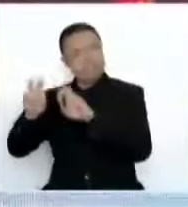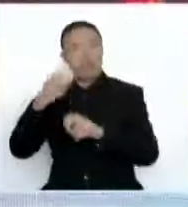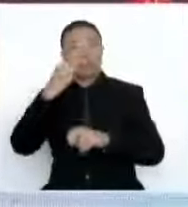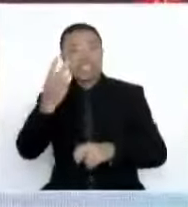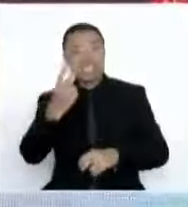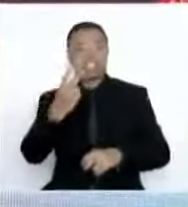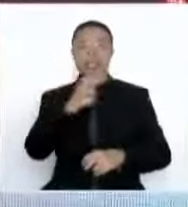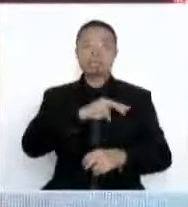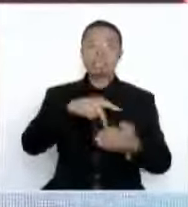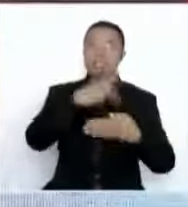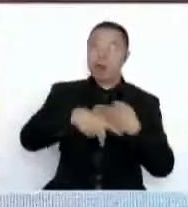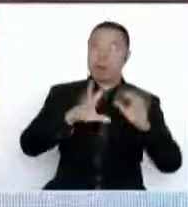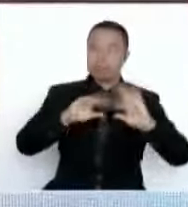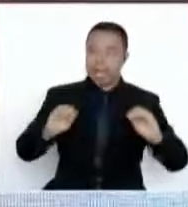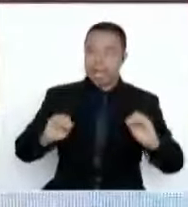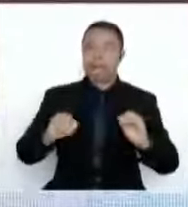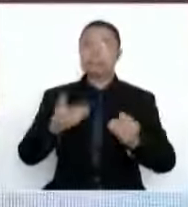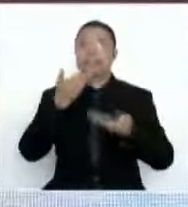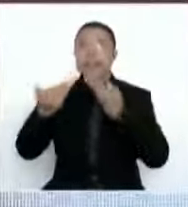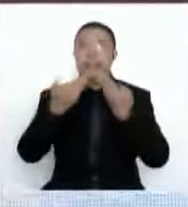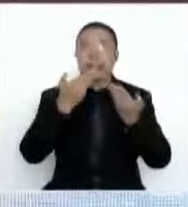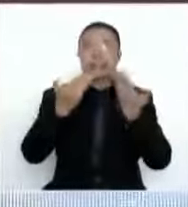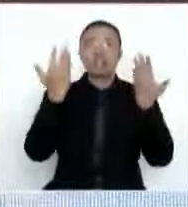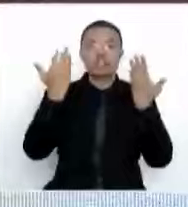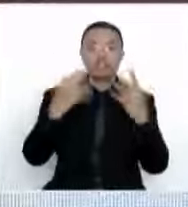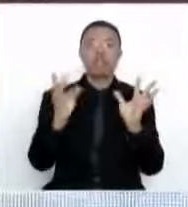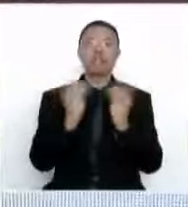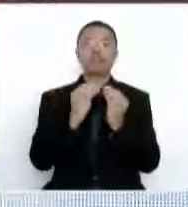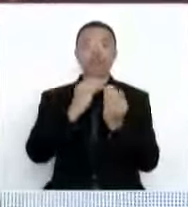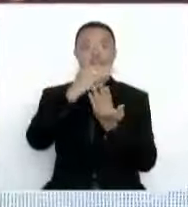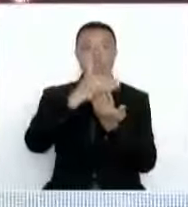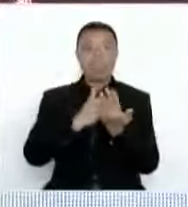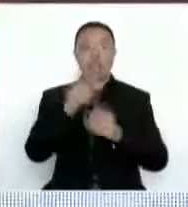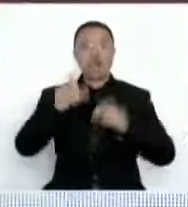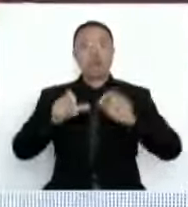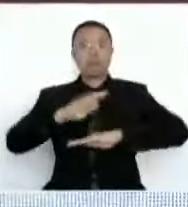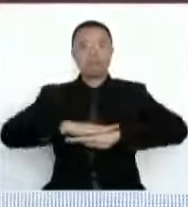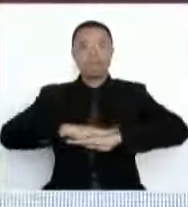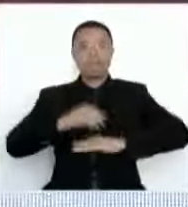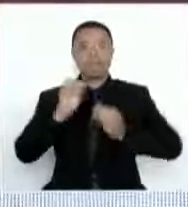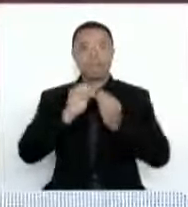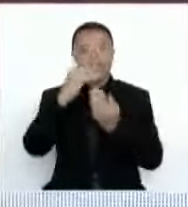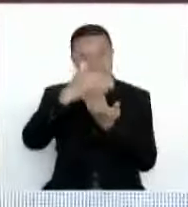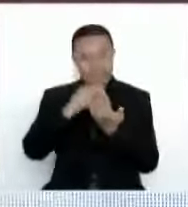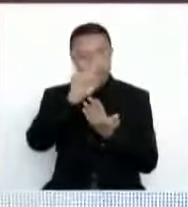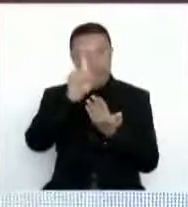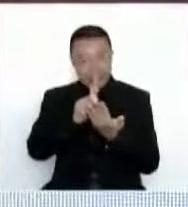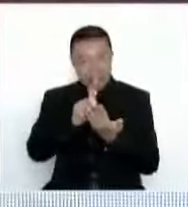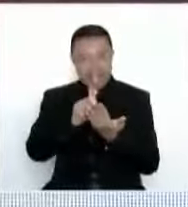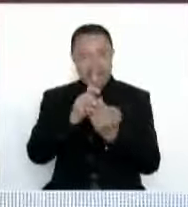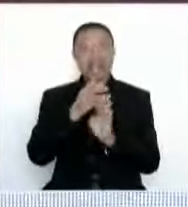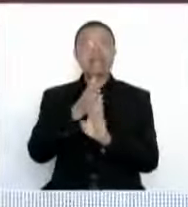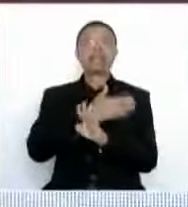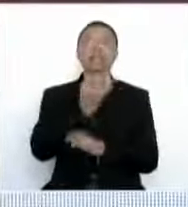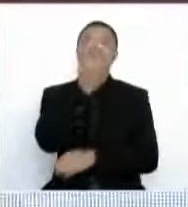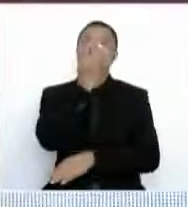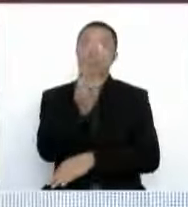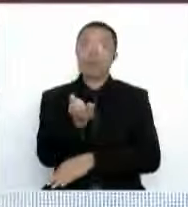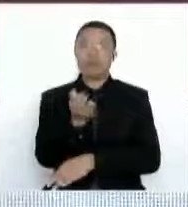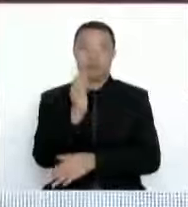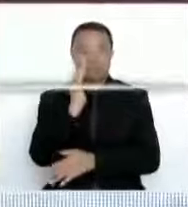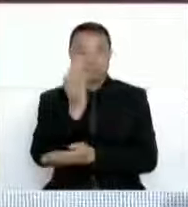kerja dengan memberikan pertanyaan yang telah dibuat oleh para panelis namun sebelum itu kami Ingatkan para hadirin